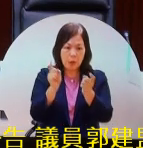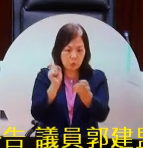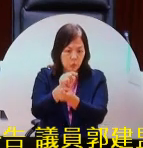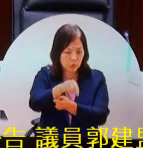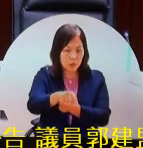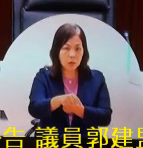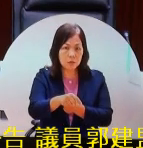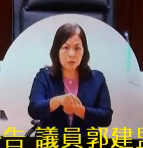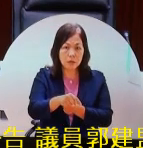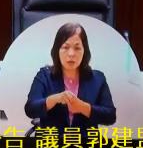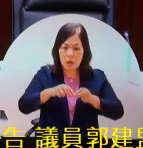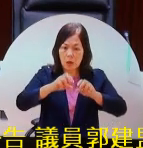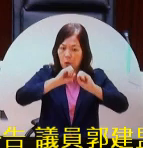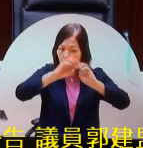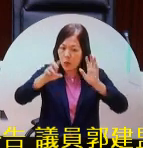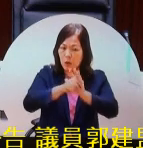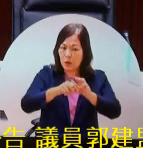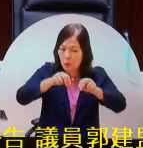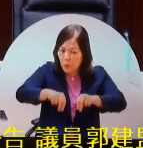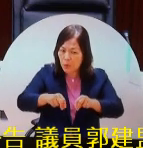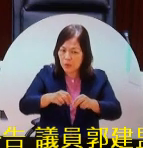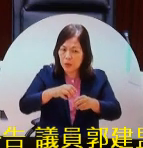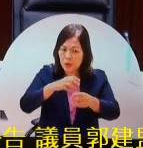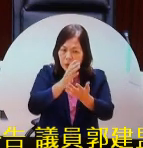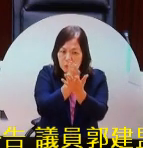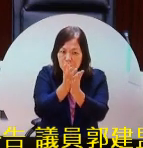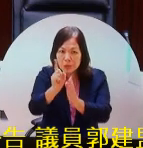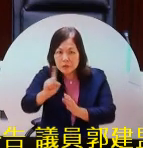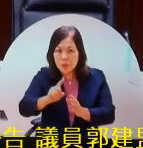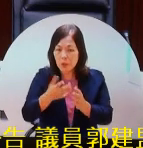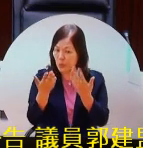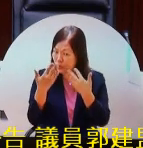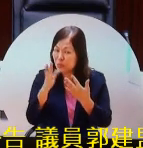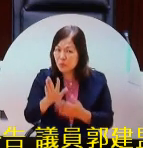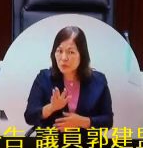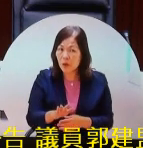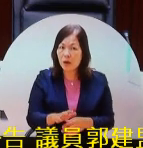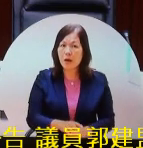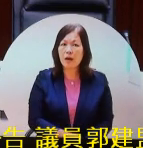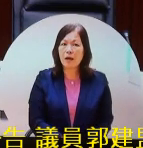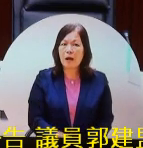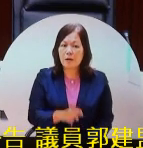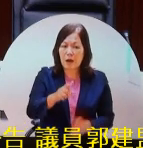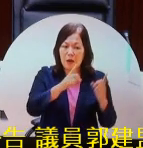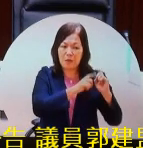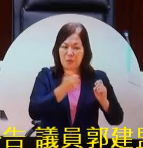有未公告的合约内容哦？那郭议员真的是神通广大啊！